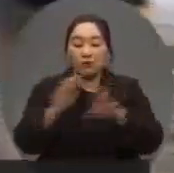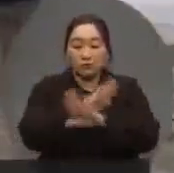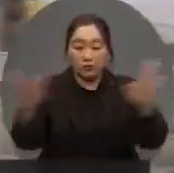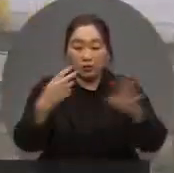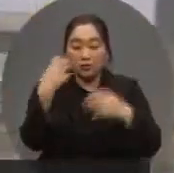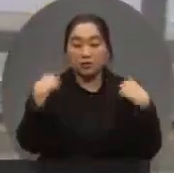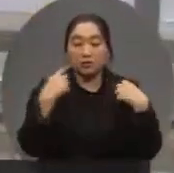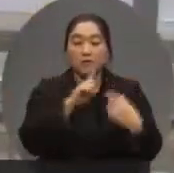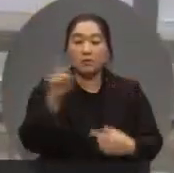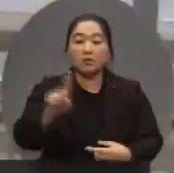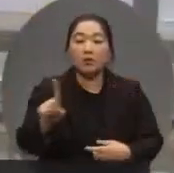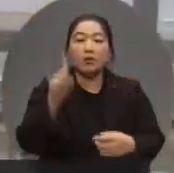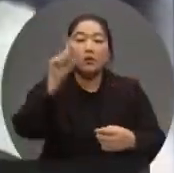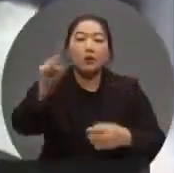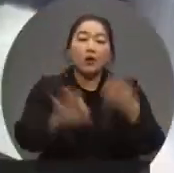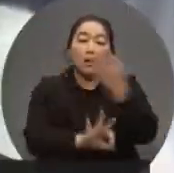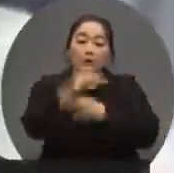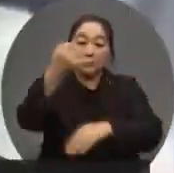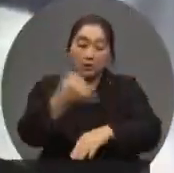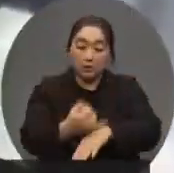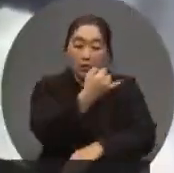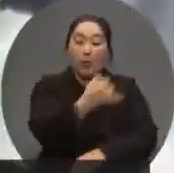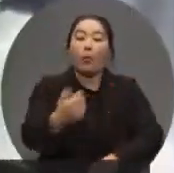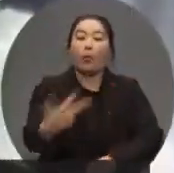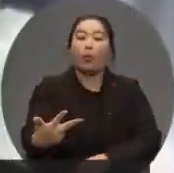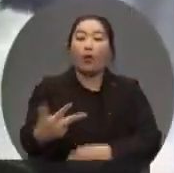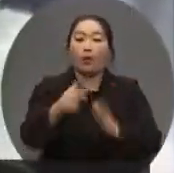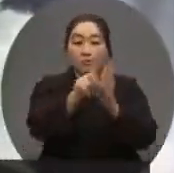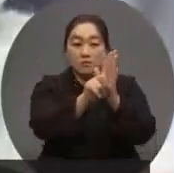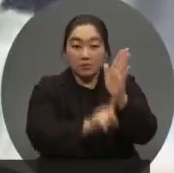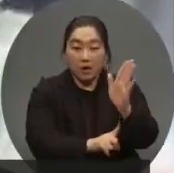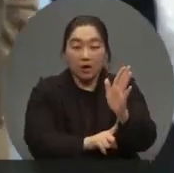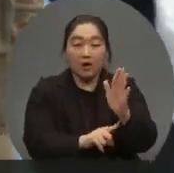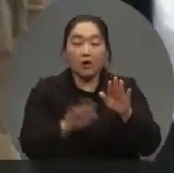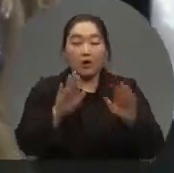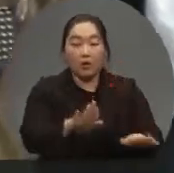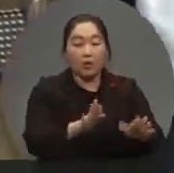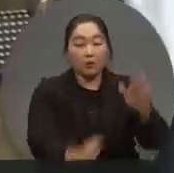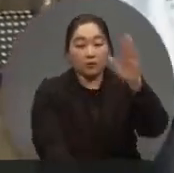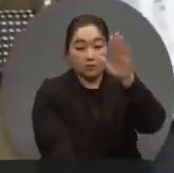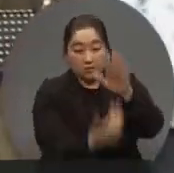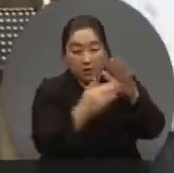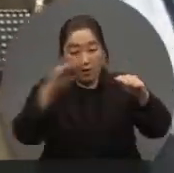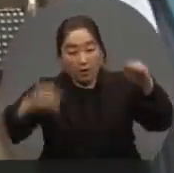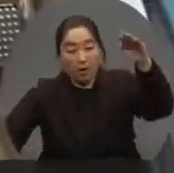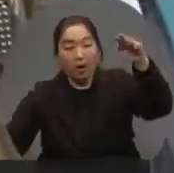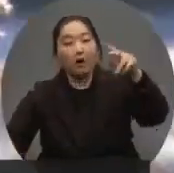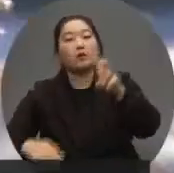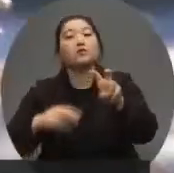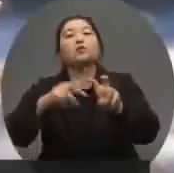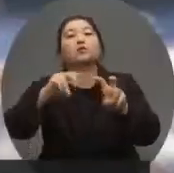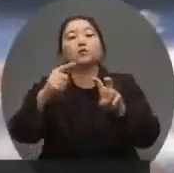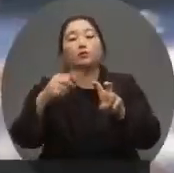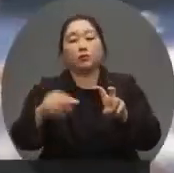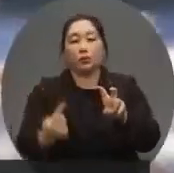기상지청은 내일 아침 최저 기온이 영하 7도까지 떨어져 오늘 최고 기온과는 20도 가까이 차이 날